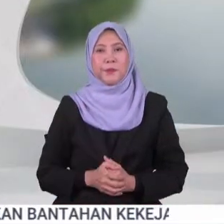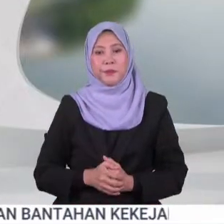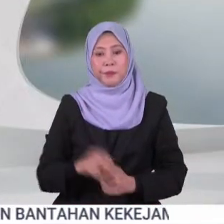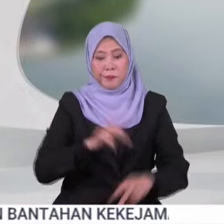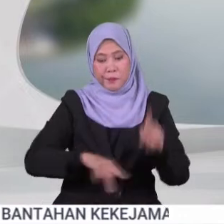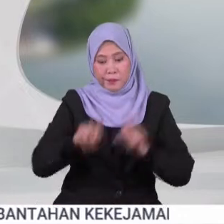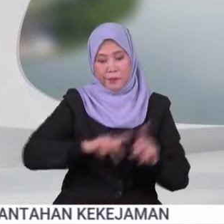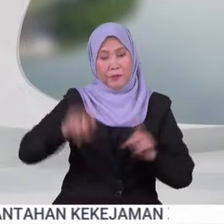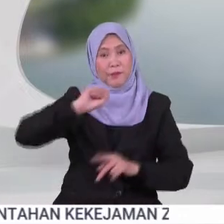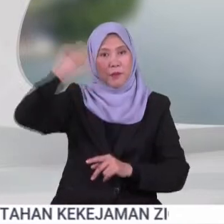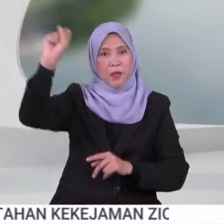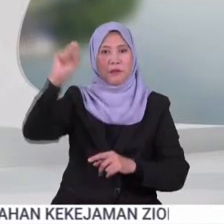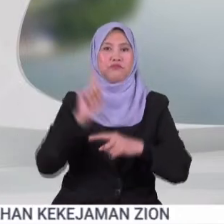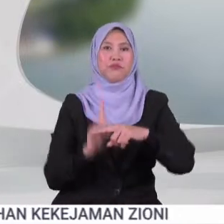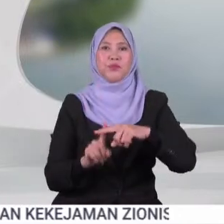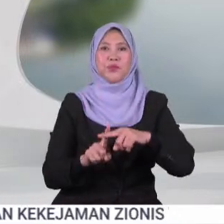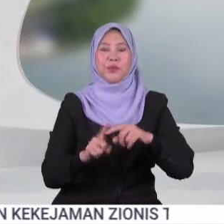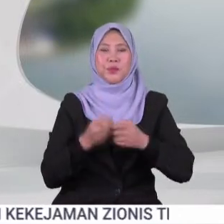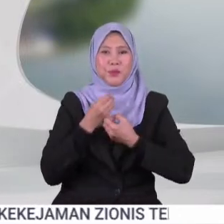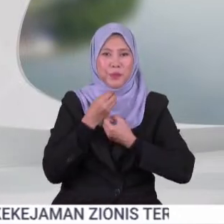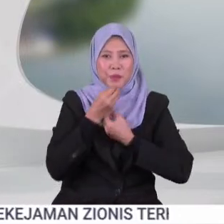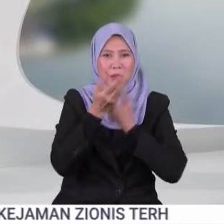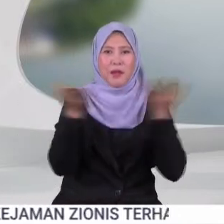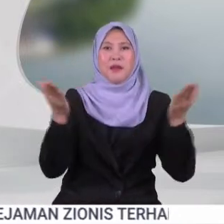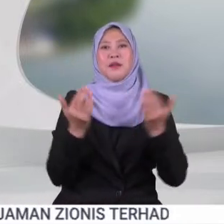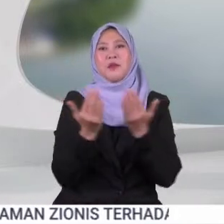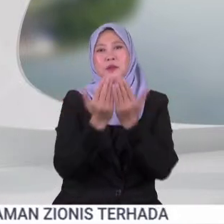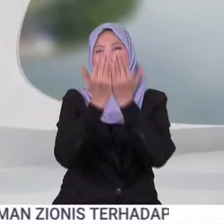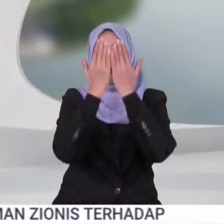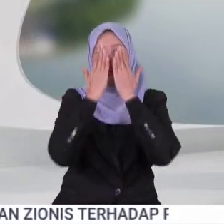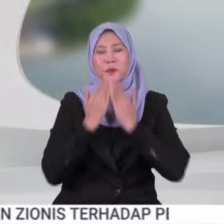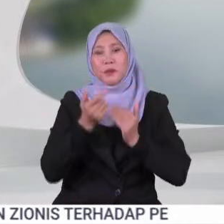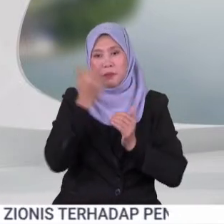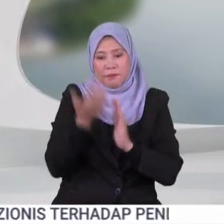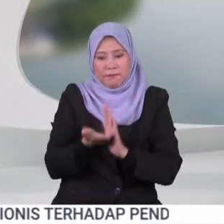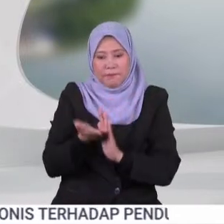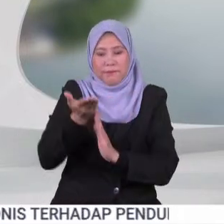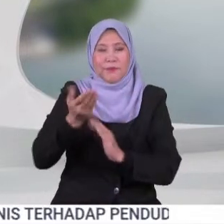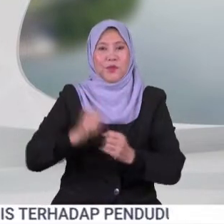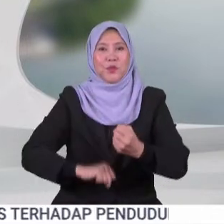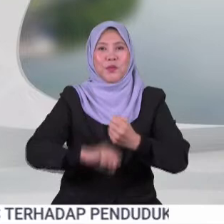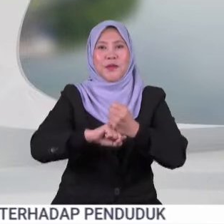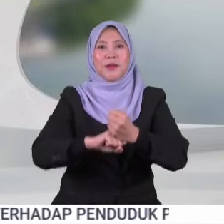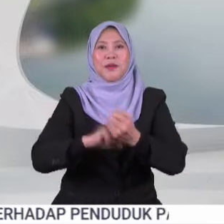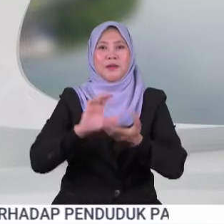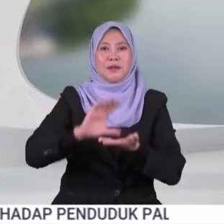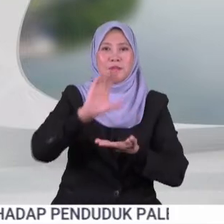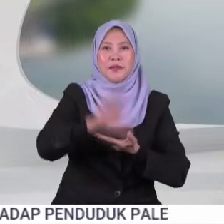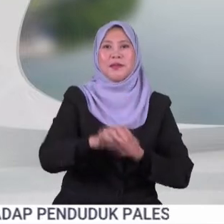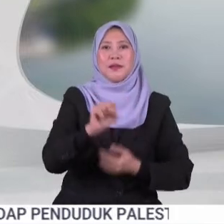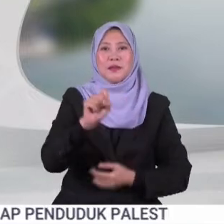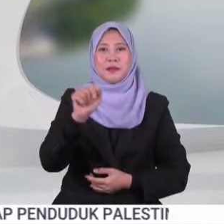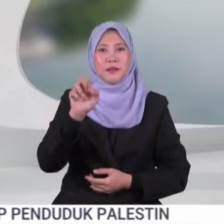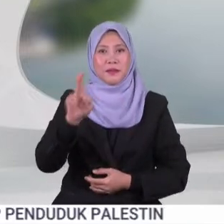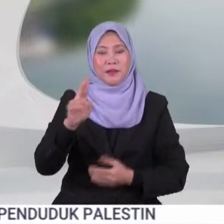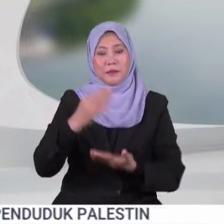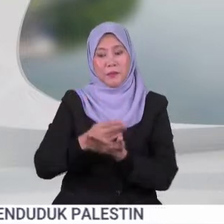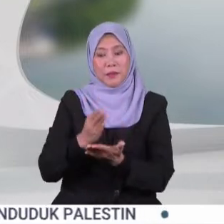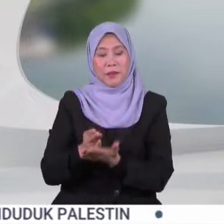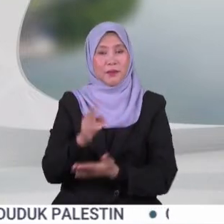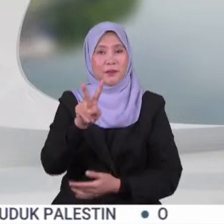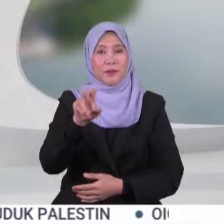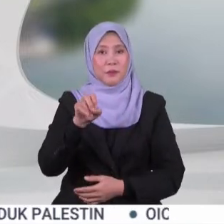Penduduk Sabah memberi reaksi positif dan meluahkan rasa syukur atas kenaikan kadar sumbangan tunai rahma SDR dalam